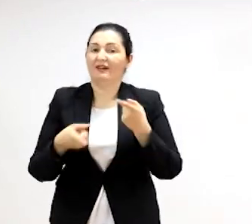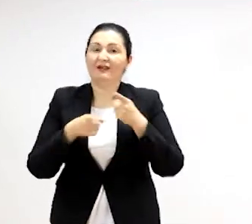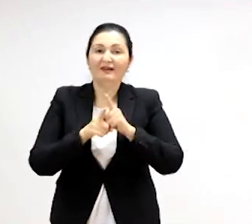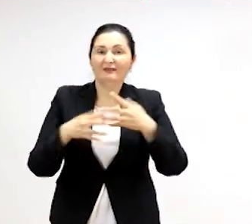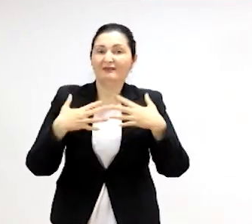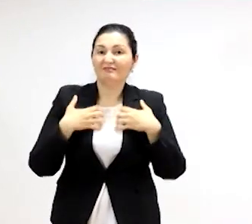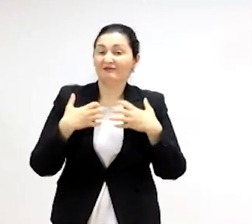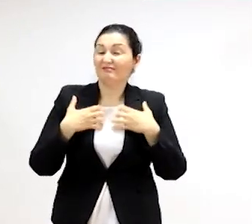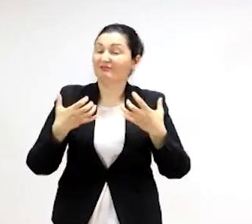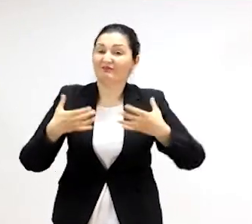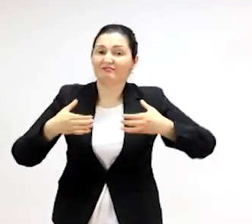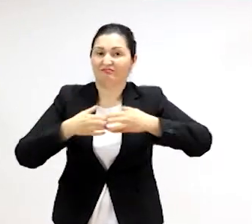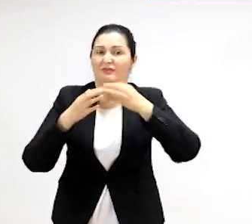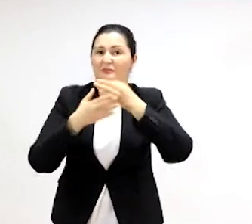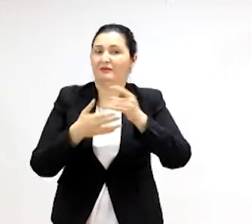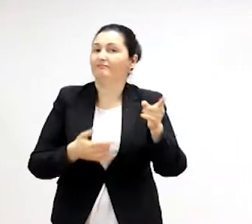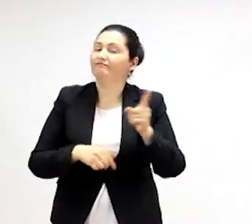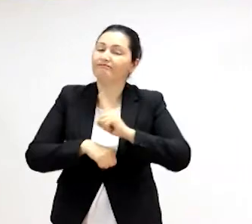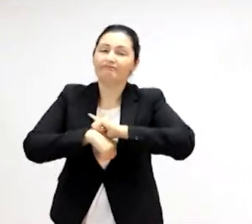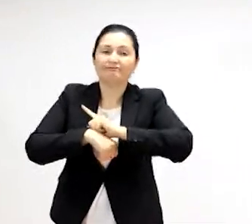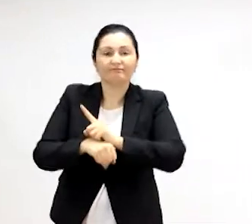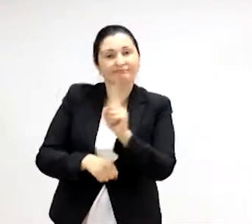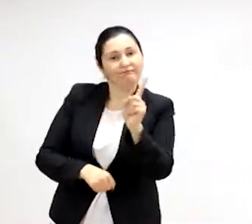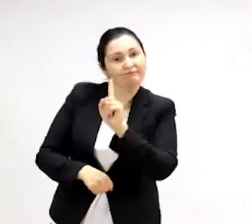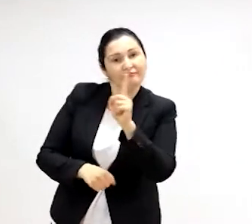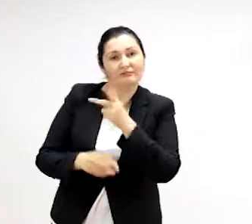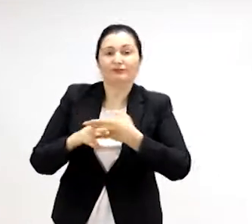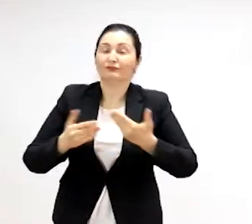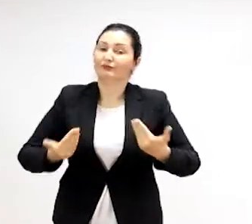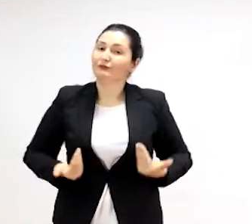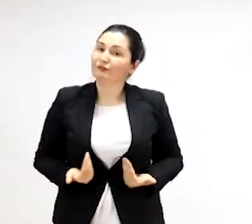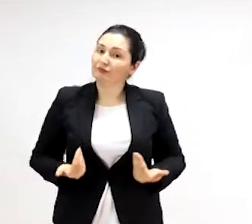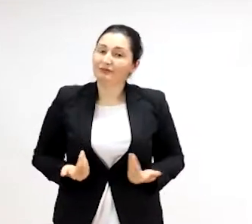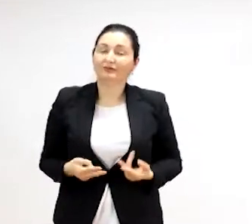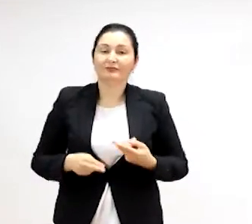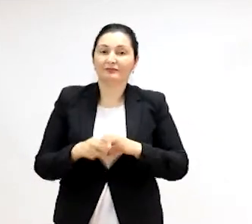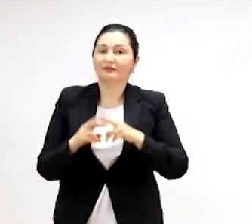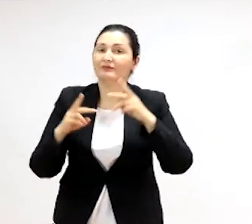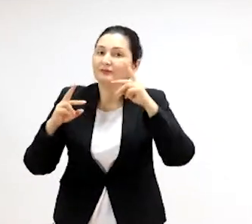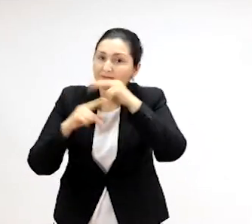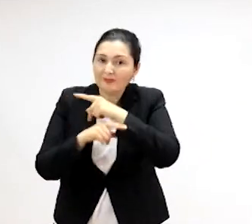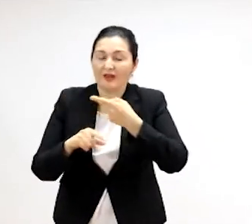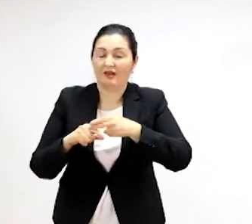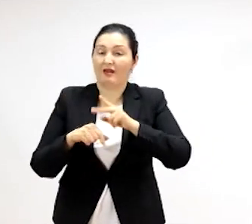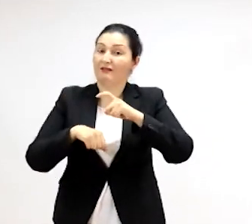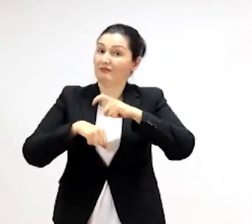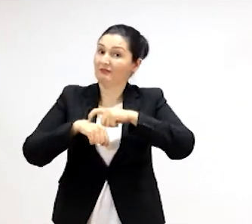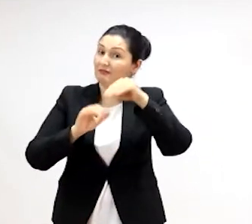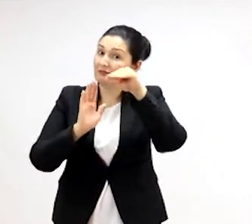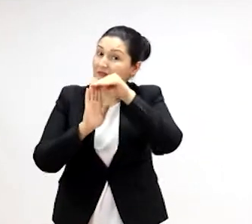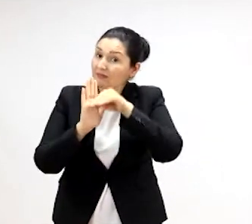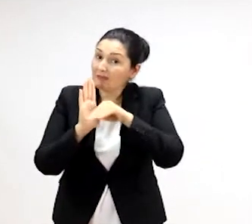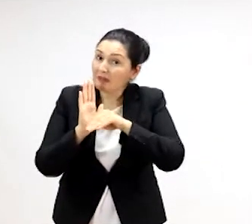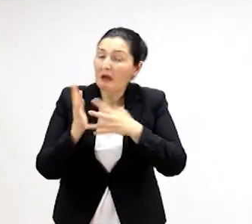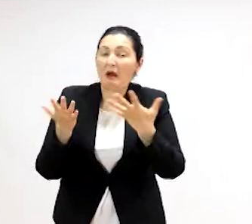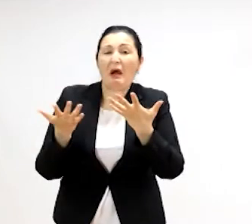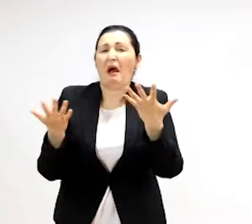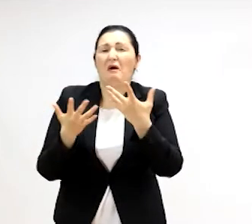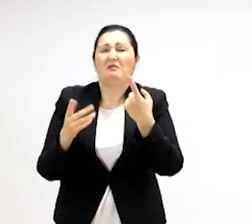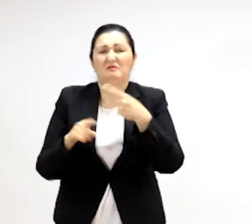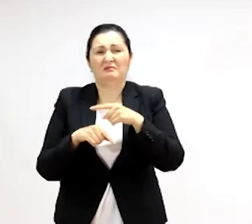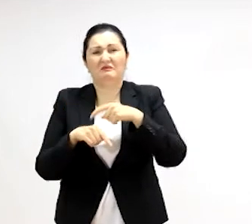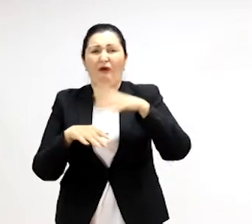ба саломатӣ зарар дорад, гуфт соат. Ҳайвонҳо хандиданд. Аз рӯи реҷа зиндагӣ кардан чӣ манфиат